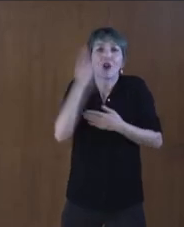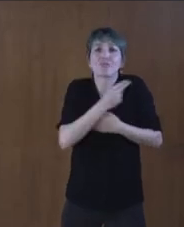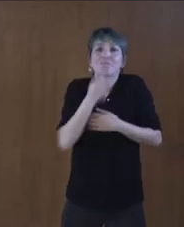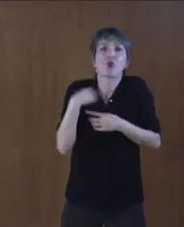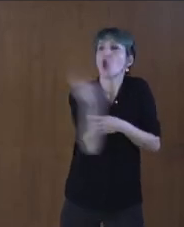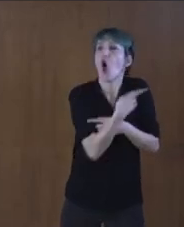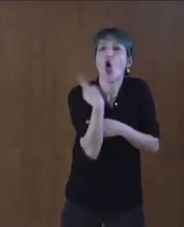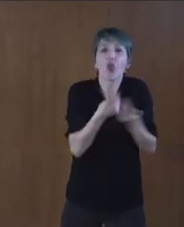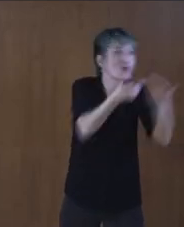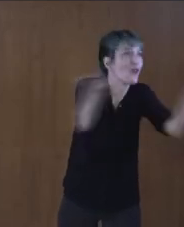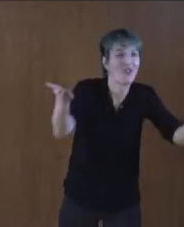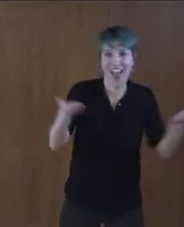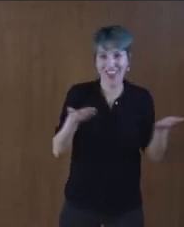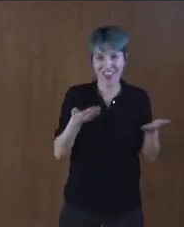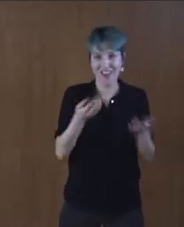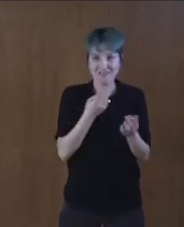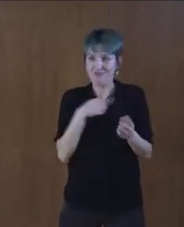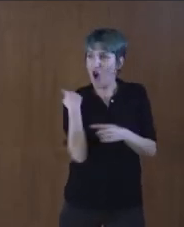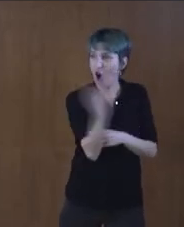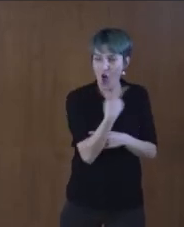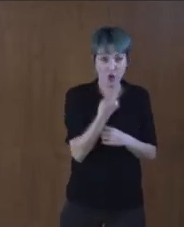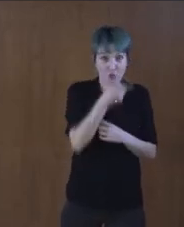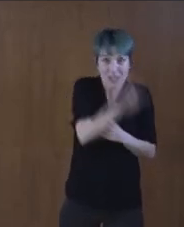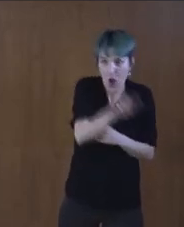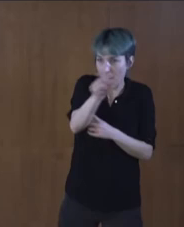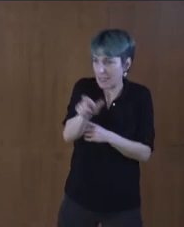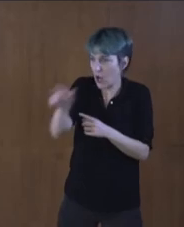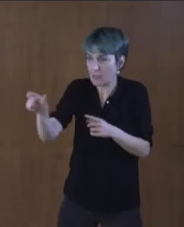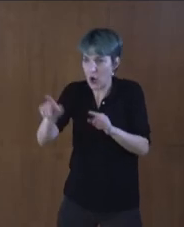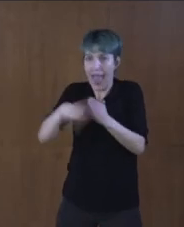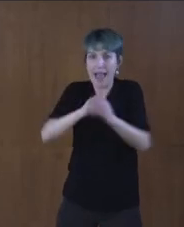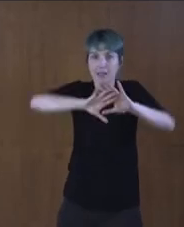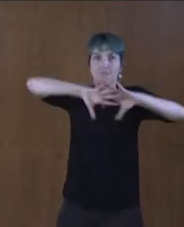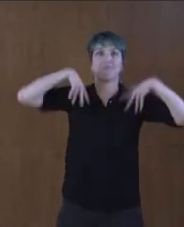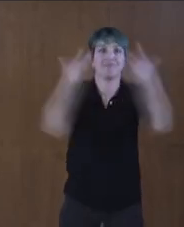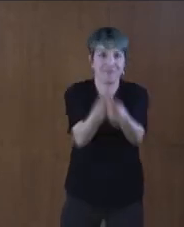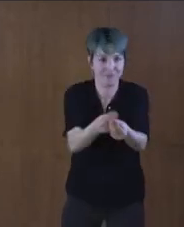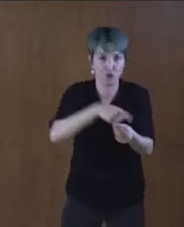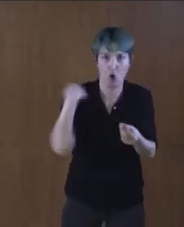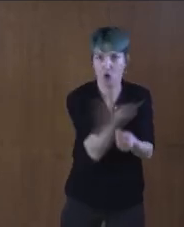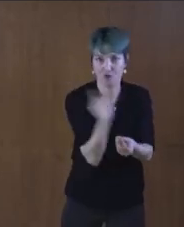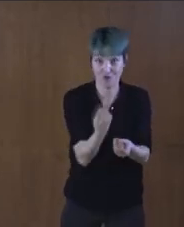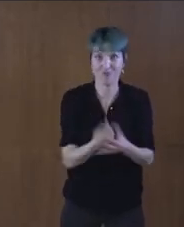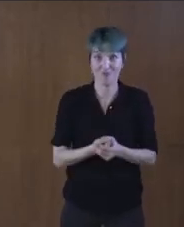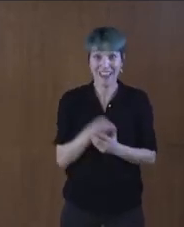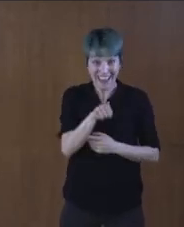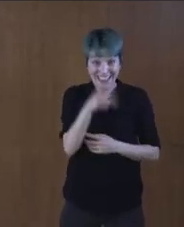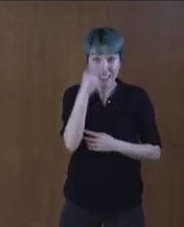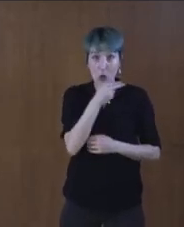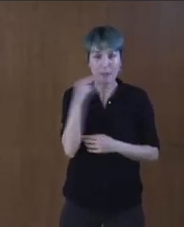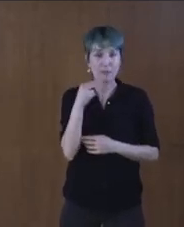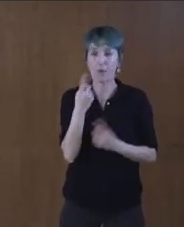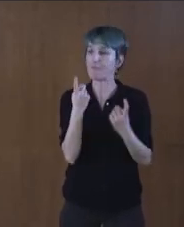tots, persona a persona i tots amb tots de la nostra universitat. Crec que aquest compromís no hem